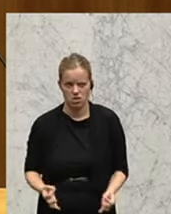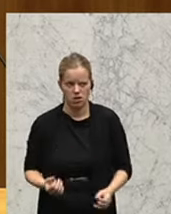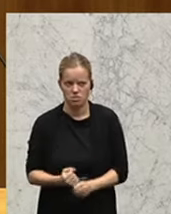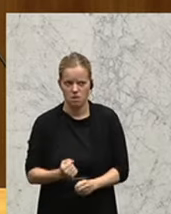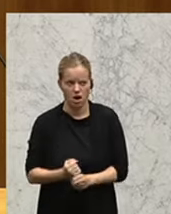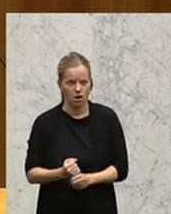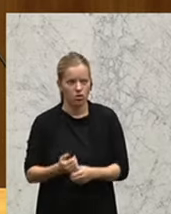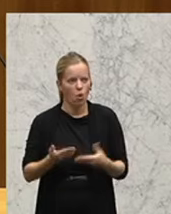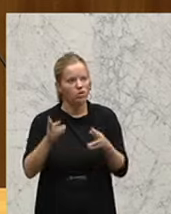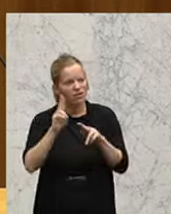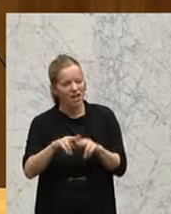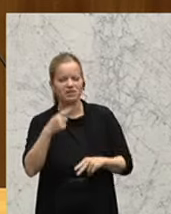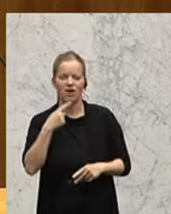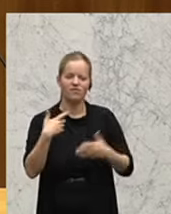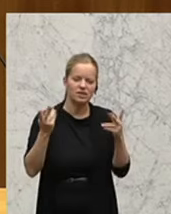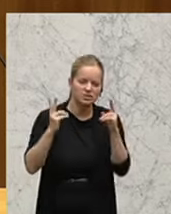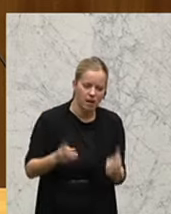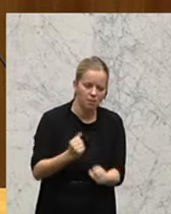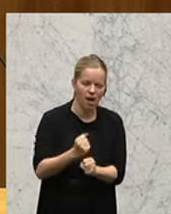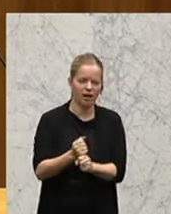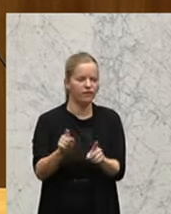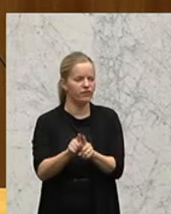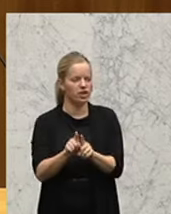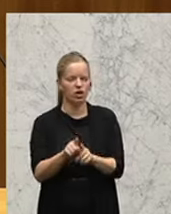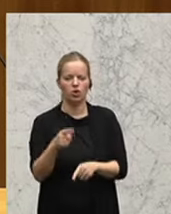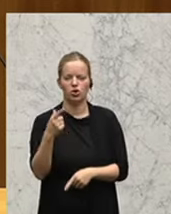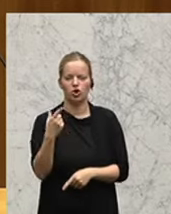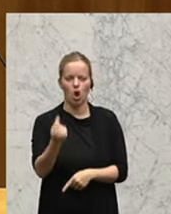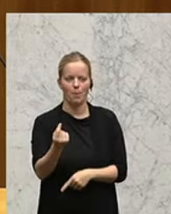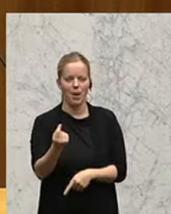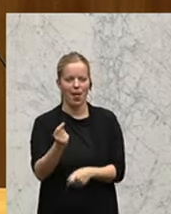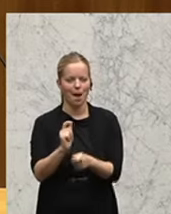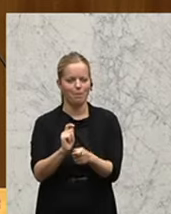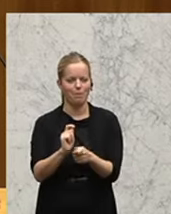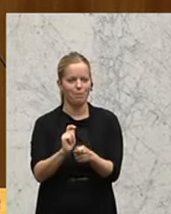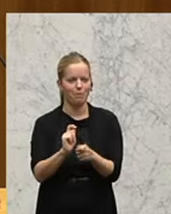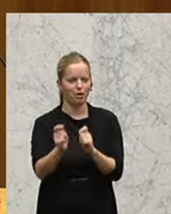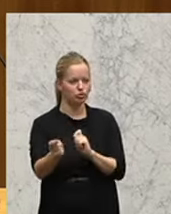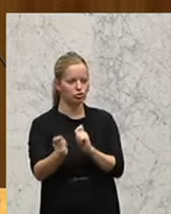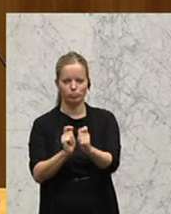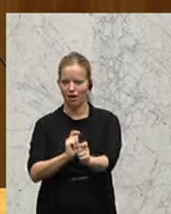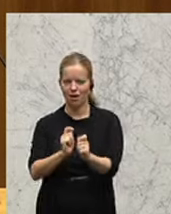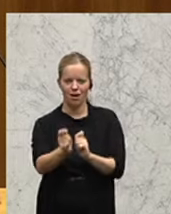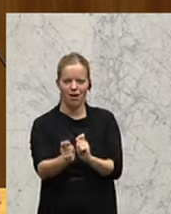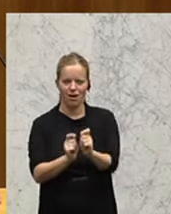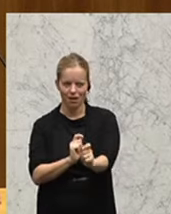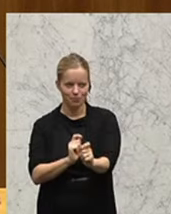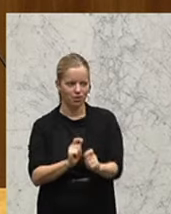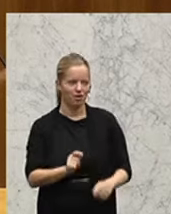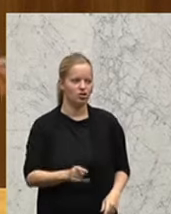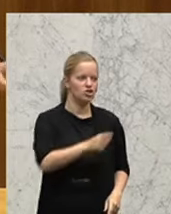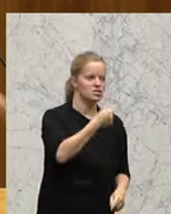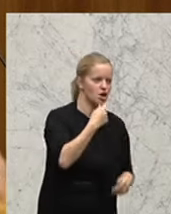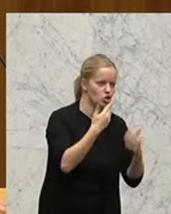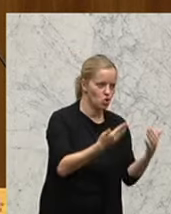ein Doppelpassspiel statt zwischen den Sozialpartnern auf der einen Seite und der Regierung auf der anderen Seite. Einer